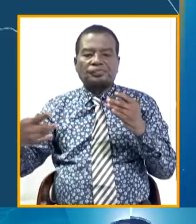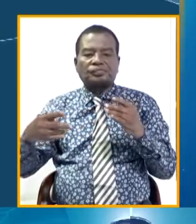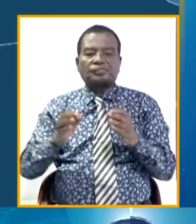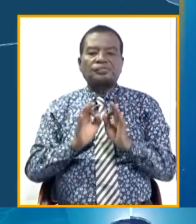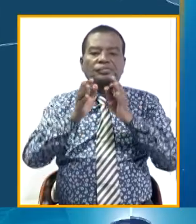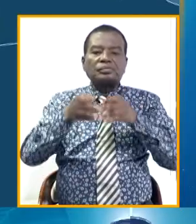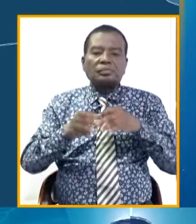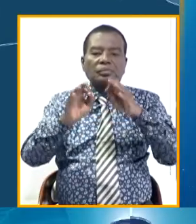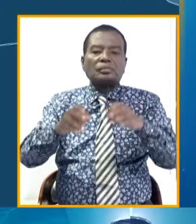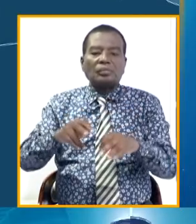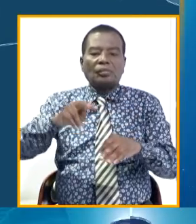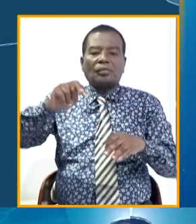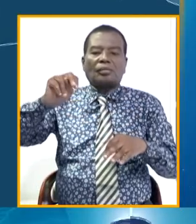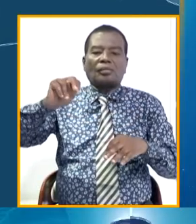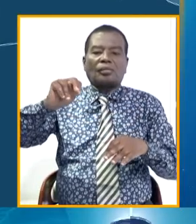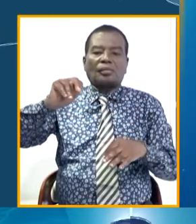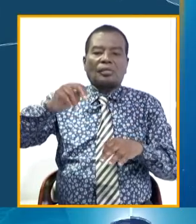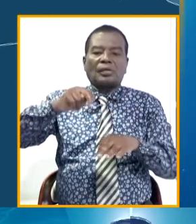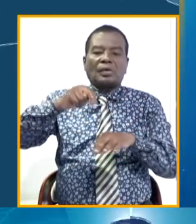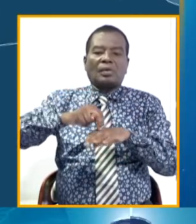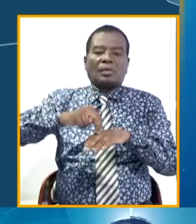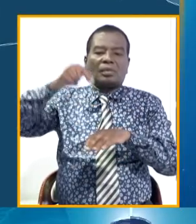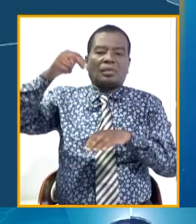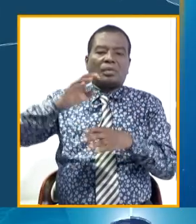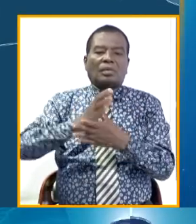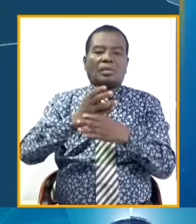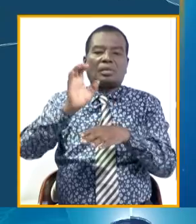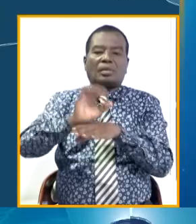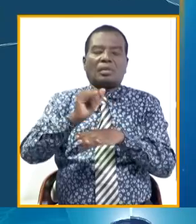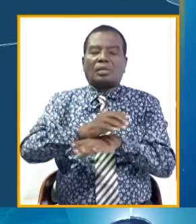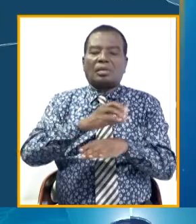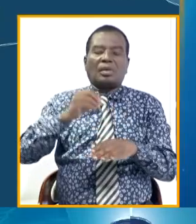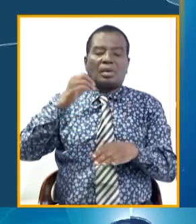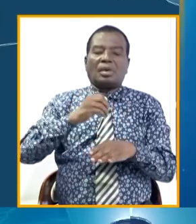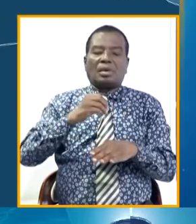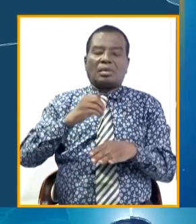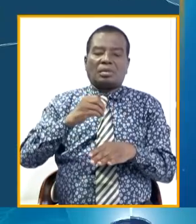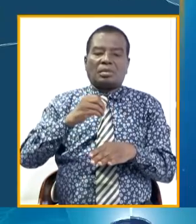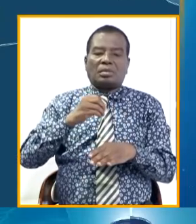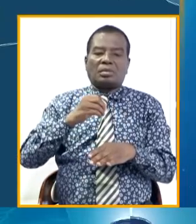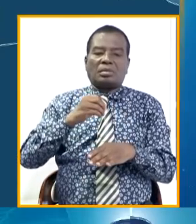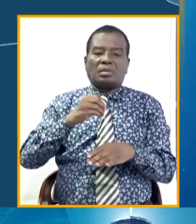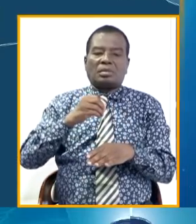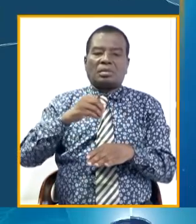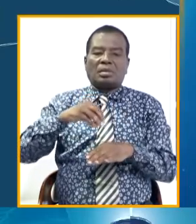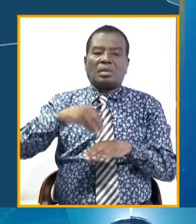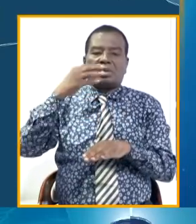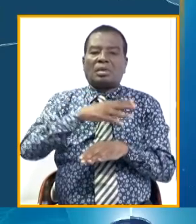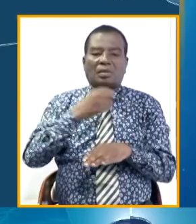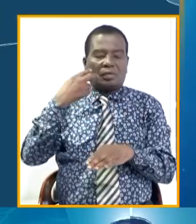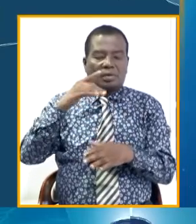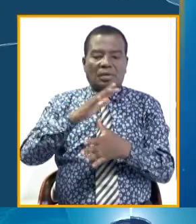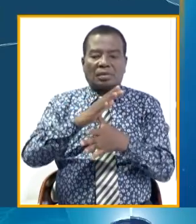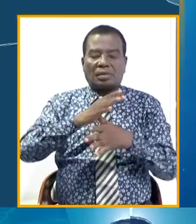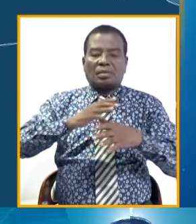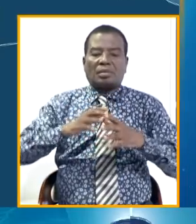échanges commerciaux entre la Côte d'Ivoire et son voisin le Mali. C'est un cours d'eau paisible. Découvrons-le